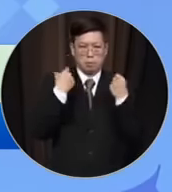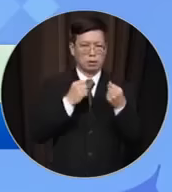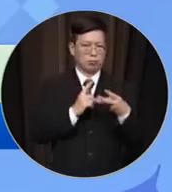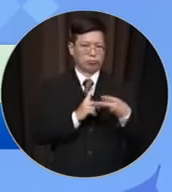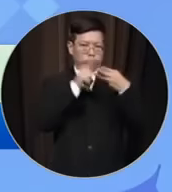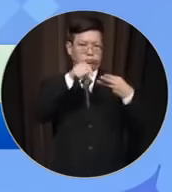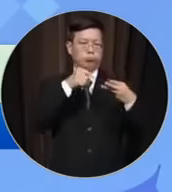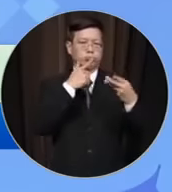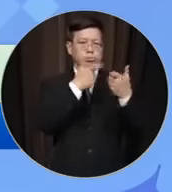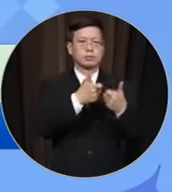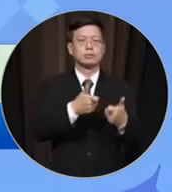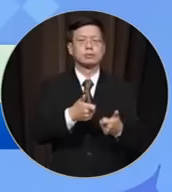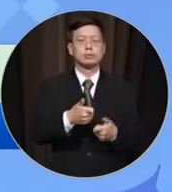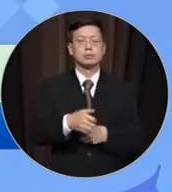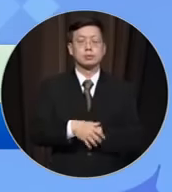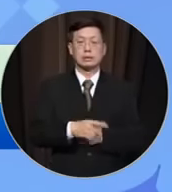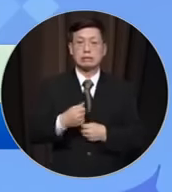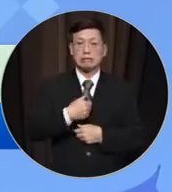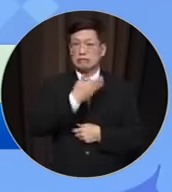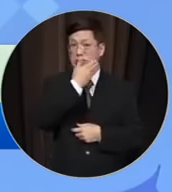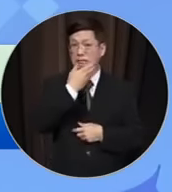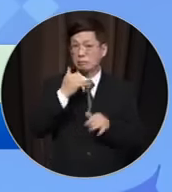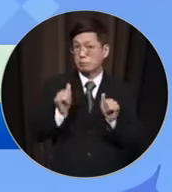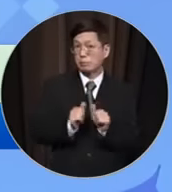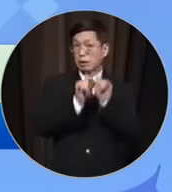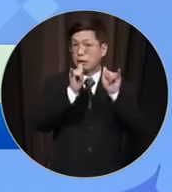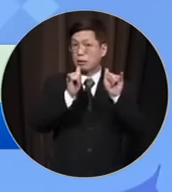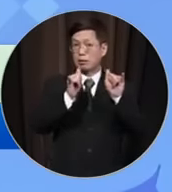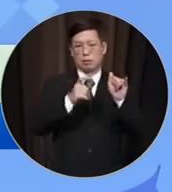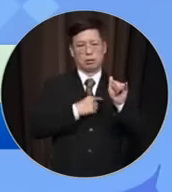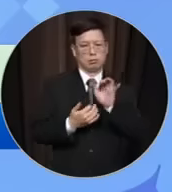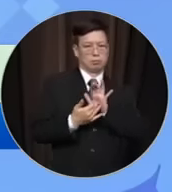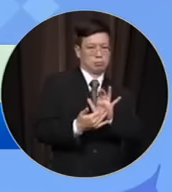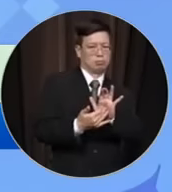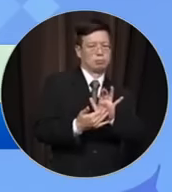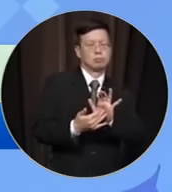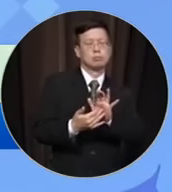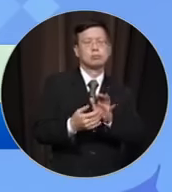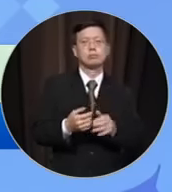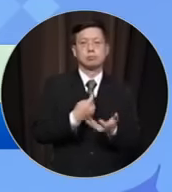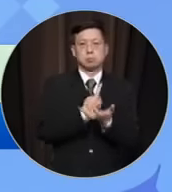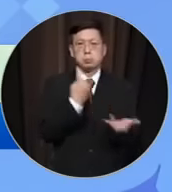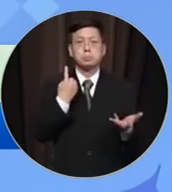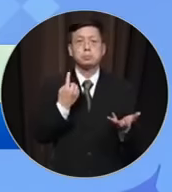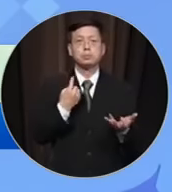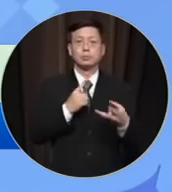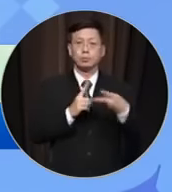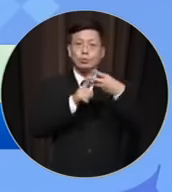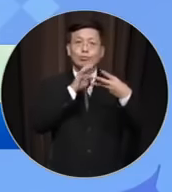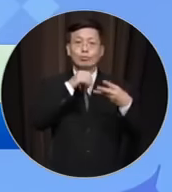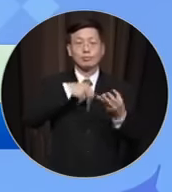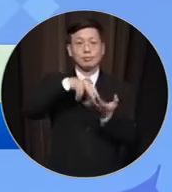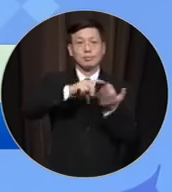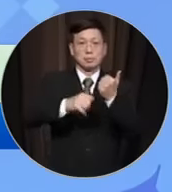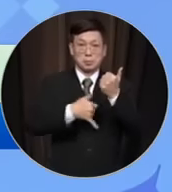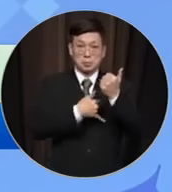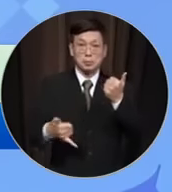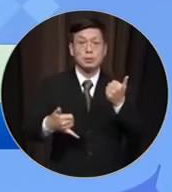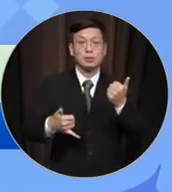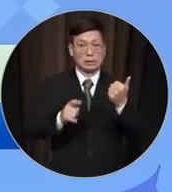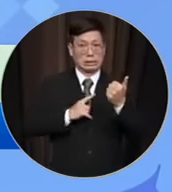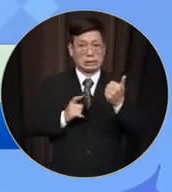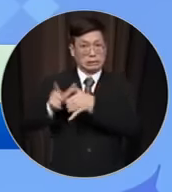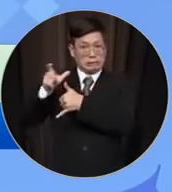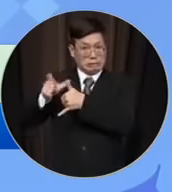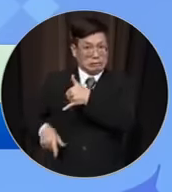节，要落实利益冲突回避的精神，主要就在于修正立法委员